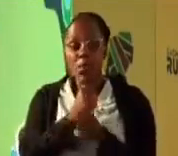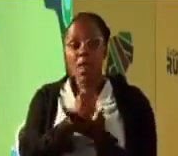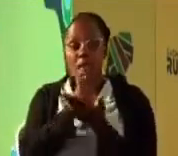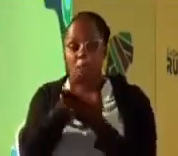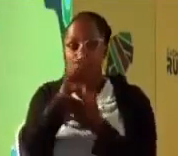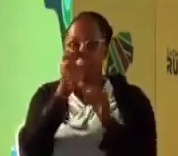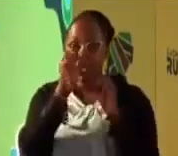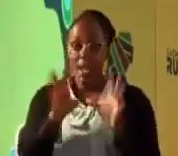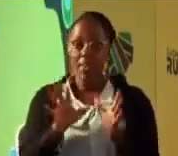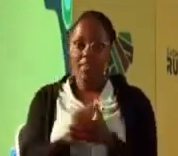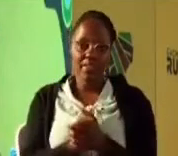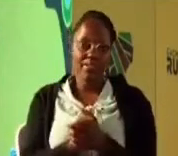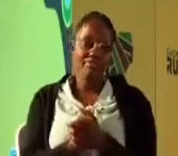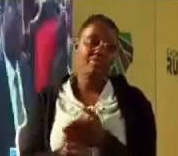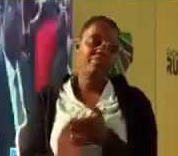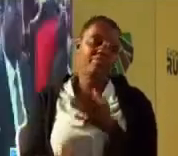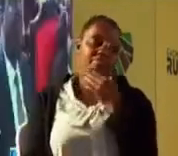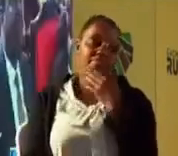anakusaidia. Correct.